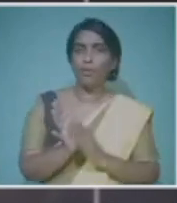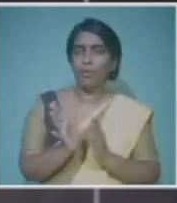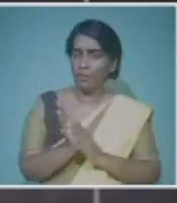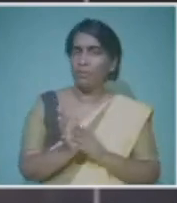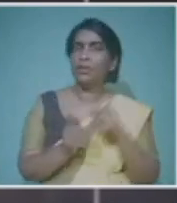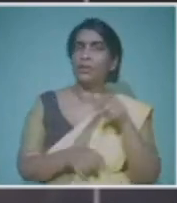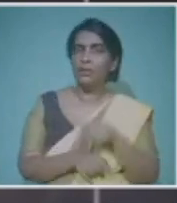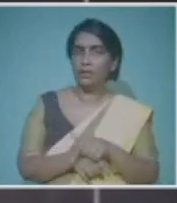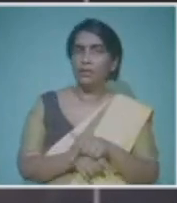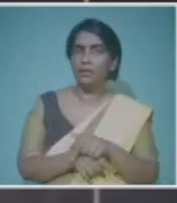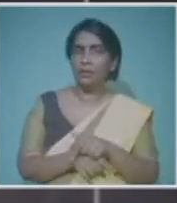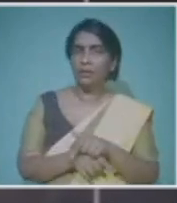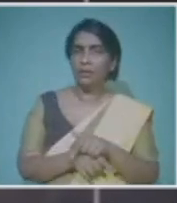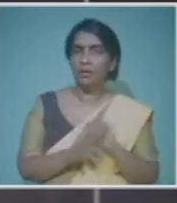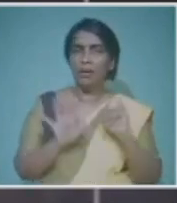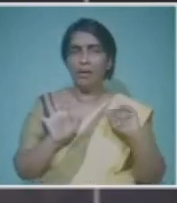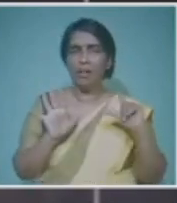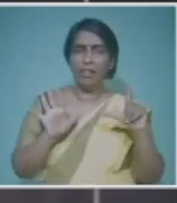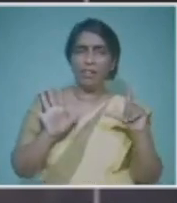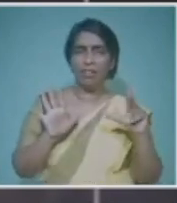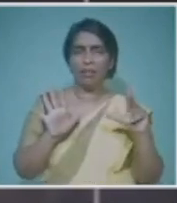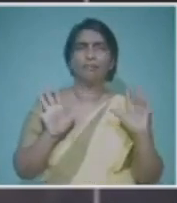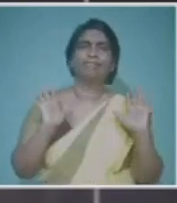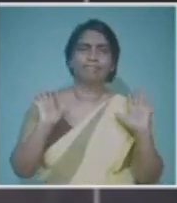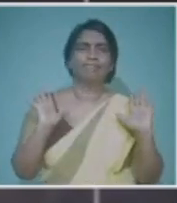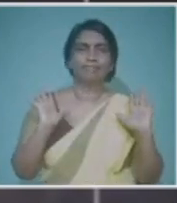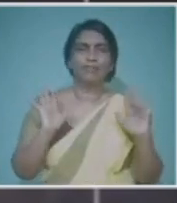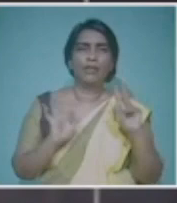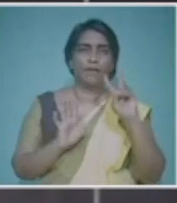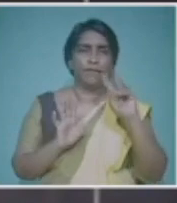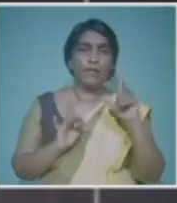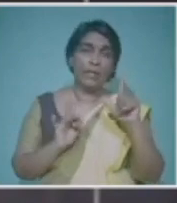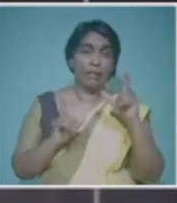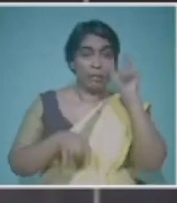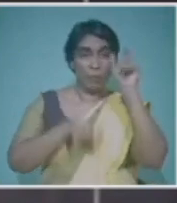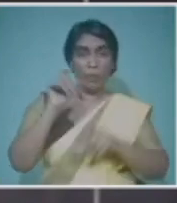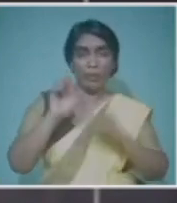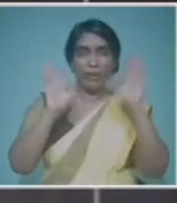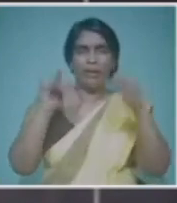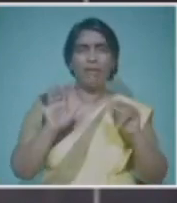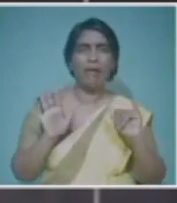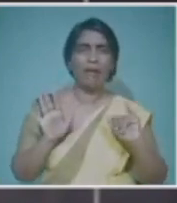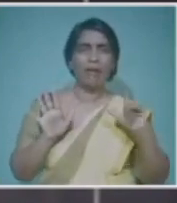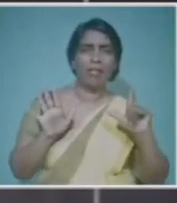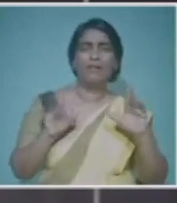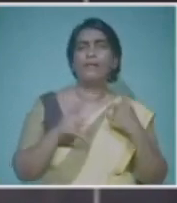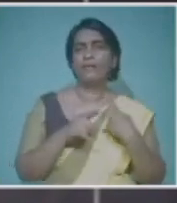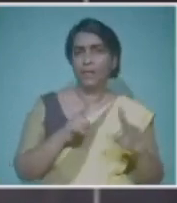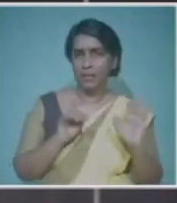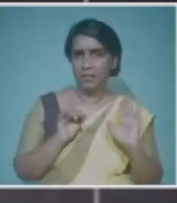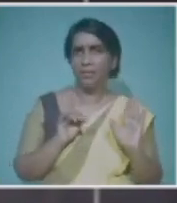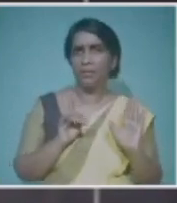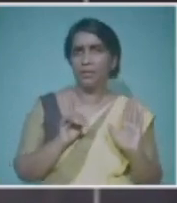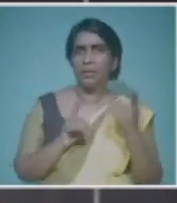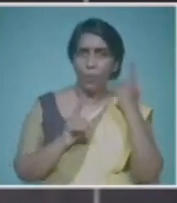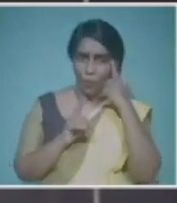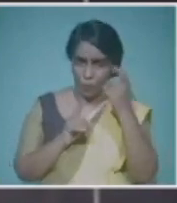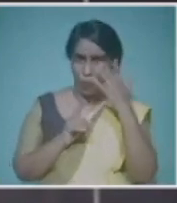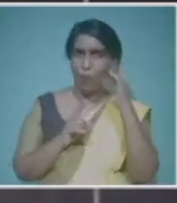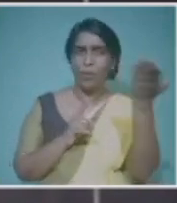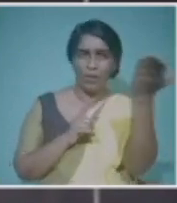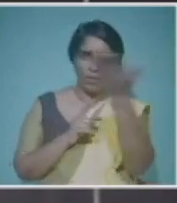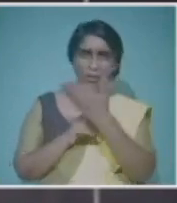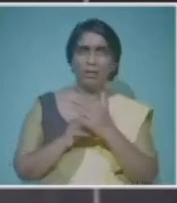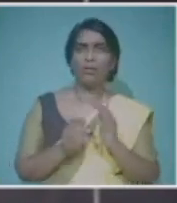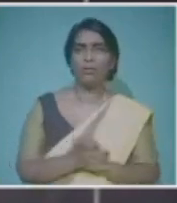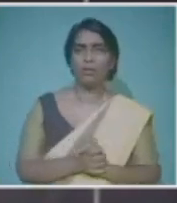සාමාන්‍යයෙන් 6-7 දිනකට වඩා එන්නේ නැහැ. 27ක් දැම්මට එන්නේ ඔය වාගේ ප්‍රමාණයක් පමණ. හරි, ඔබතුමාත් ඒක දන්නවා.